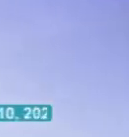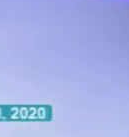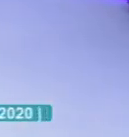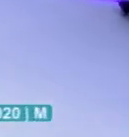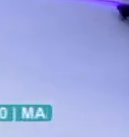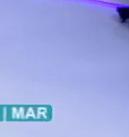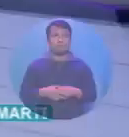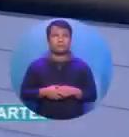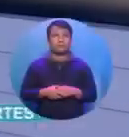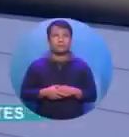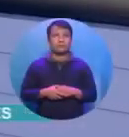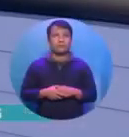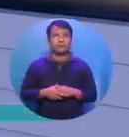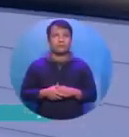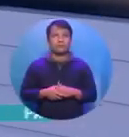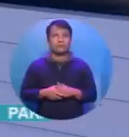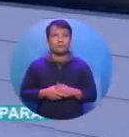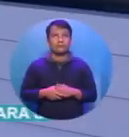nating parating.